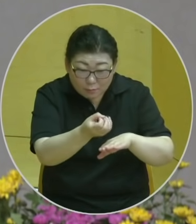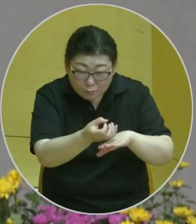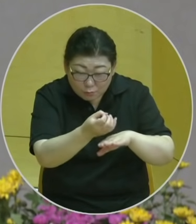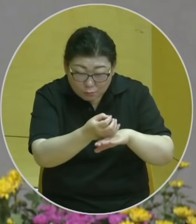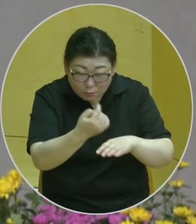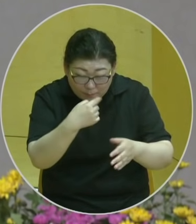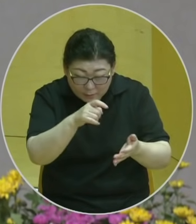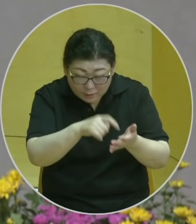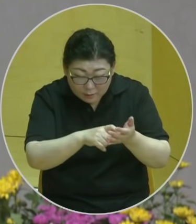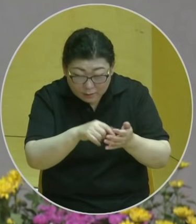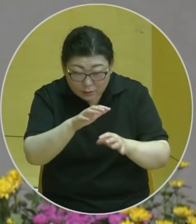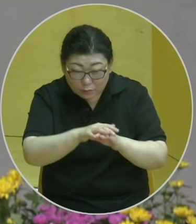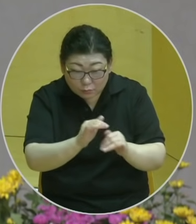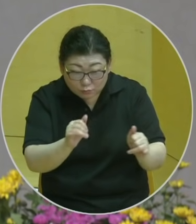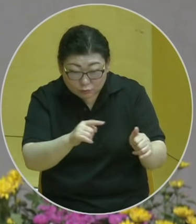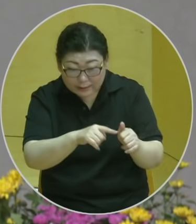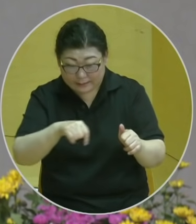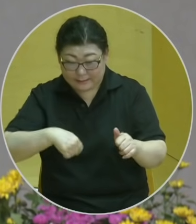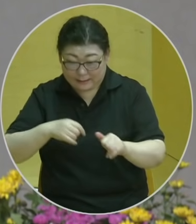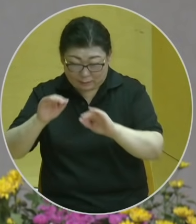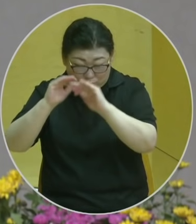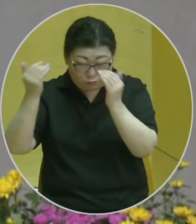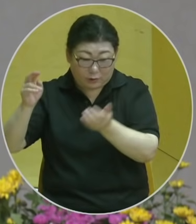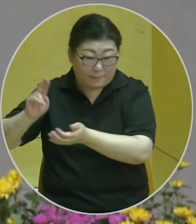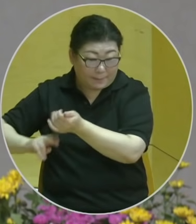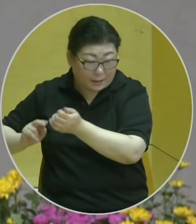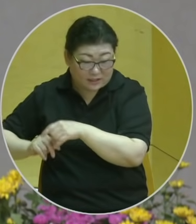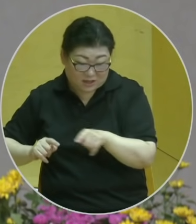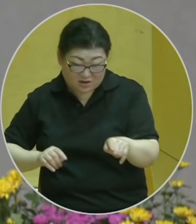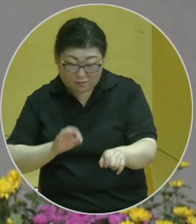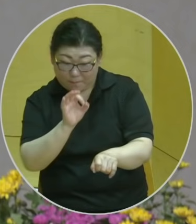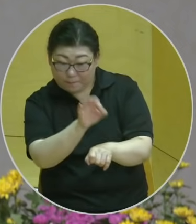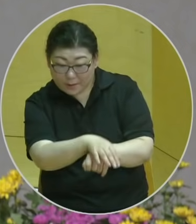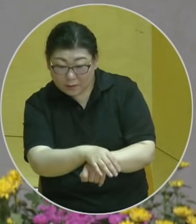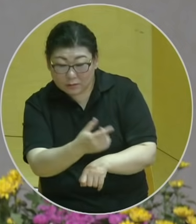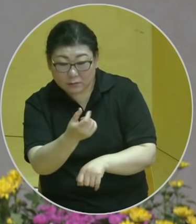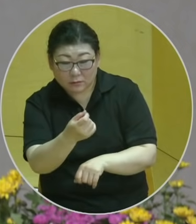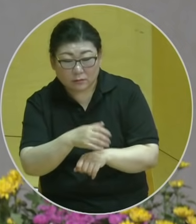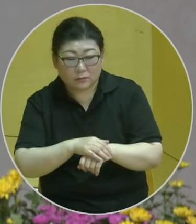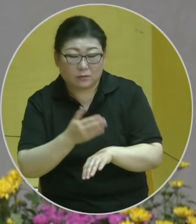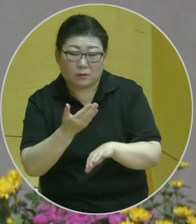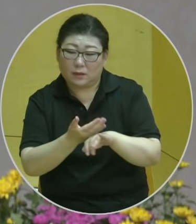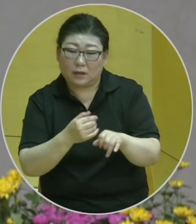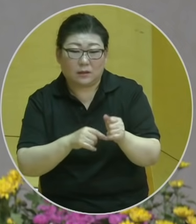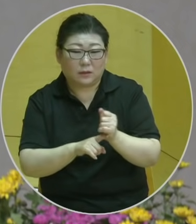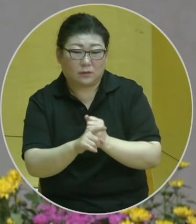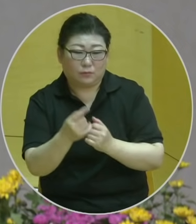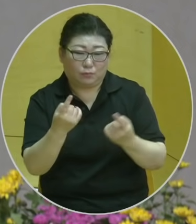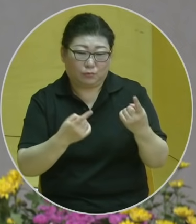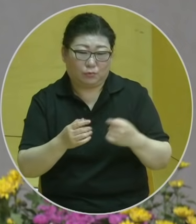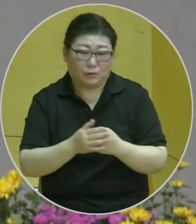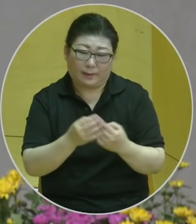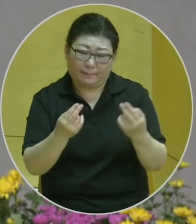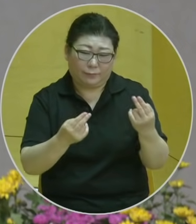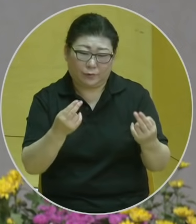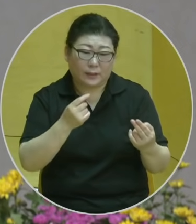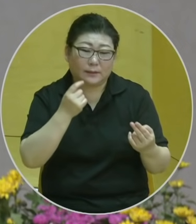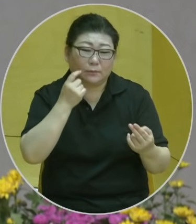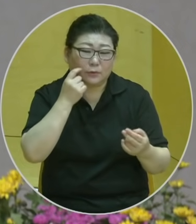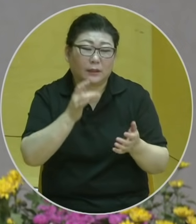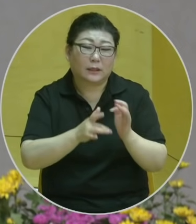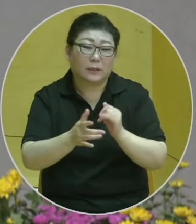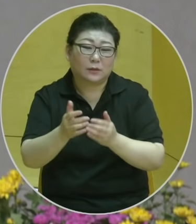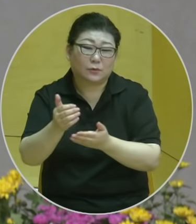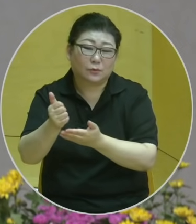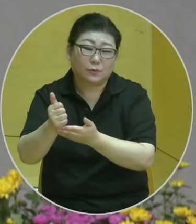농부가 자기의 모든 것을 팔아서 그 밭을 사는 것과 같이 어떤 다른 이유보다도 비교될 수 없는 예수